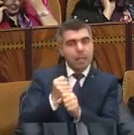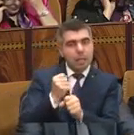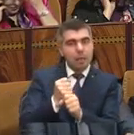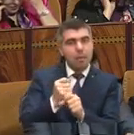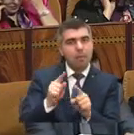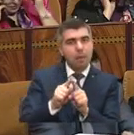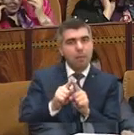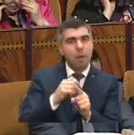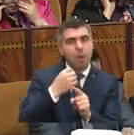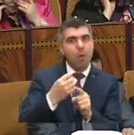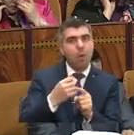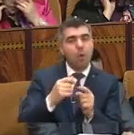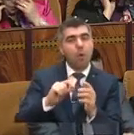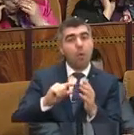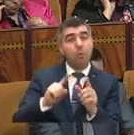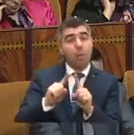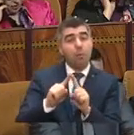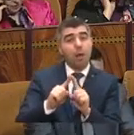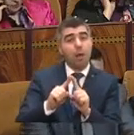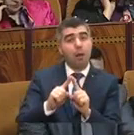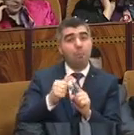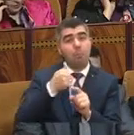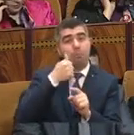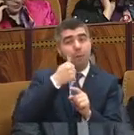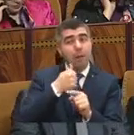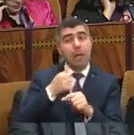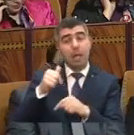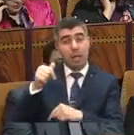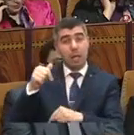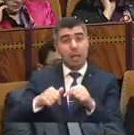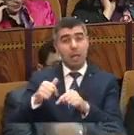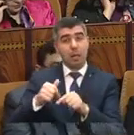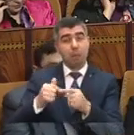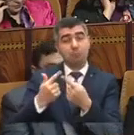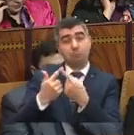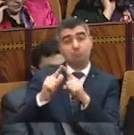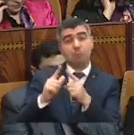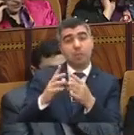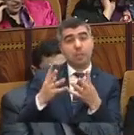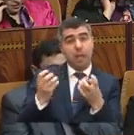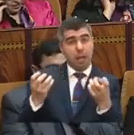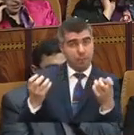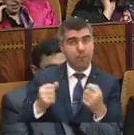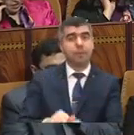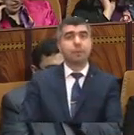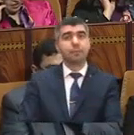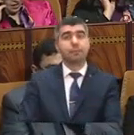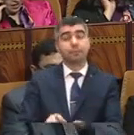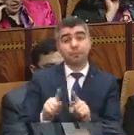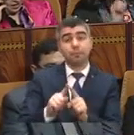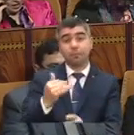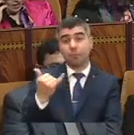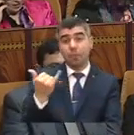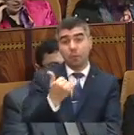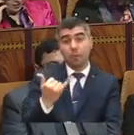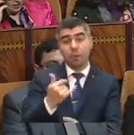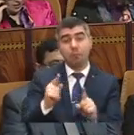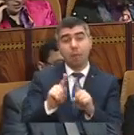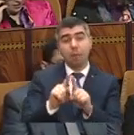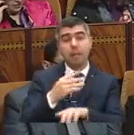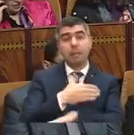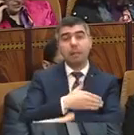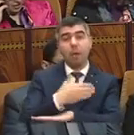لكشف التزوير في بعض الوثائق كما هو معمول به في اداره الجمارك، والتي يجب الاهتمام بهذا الامر.